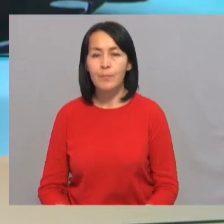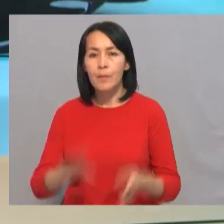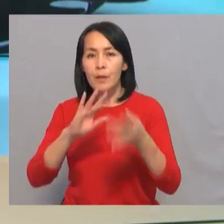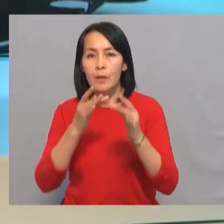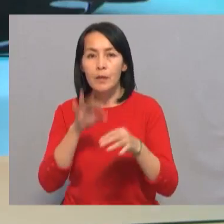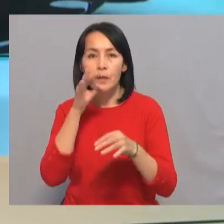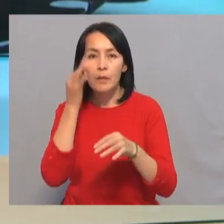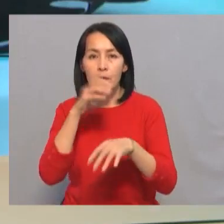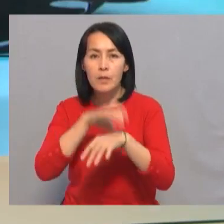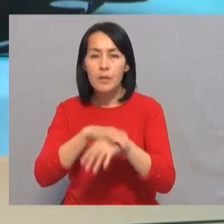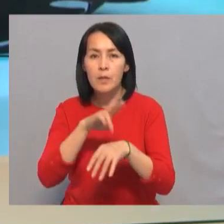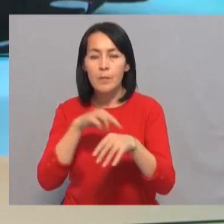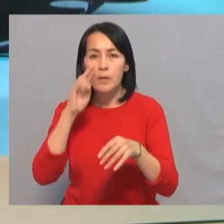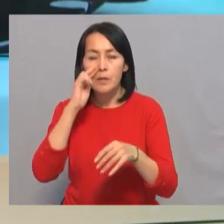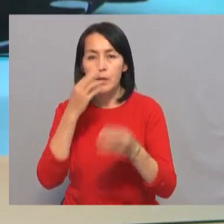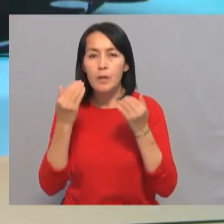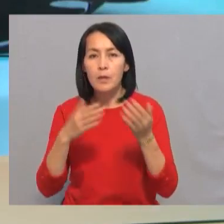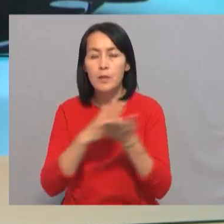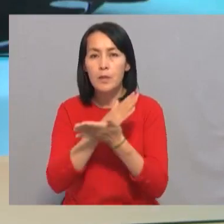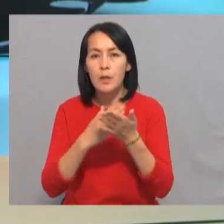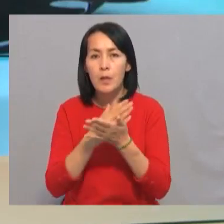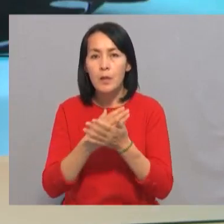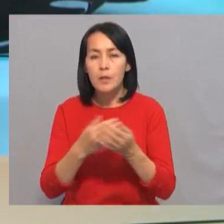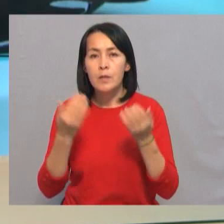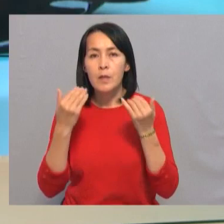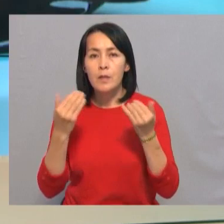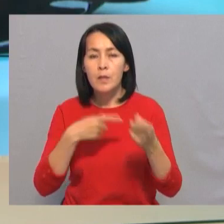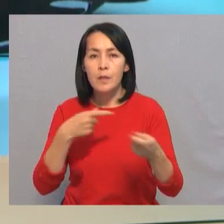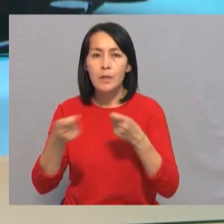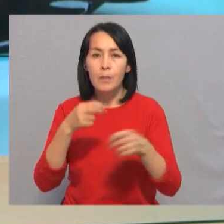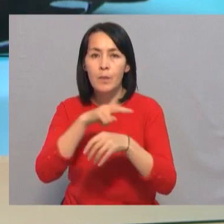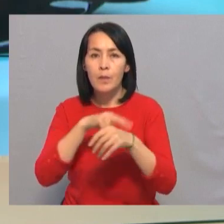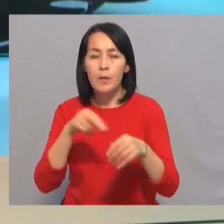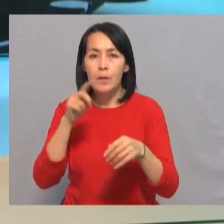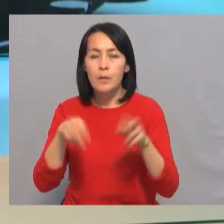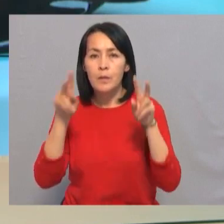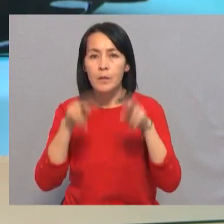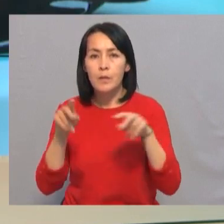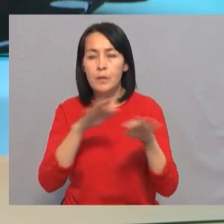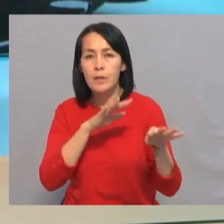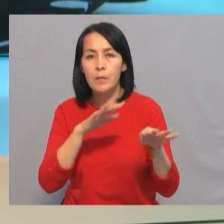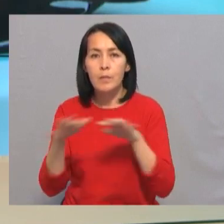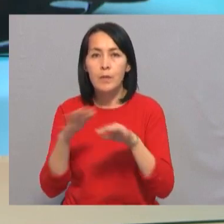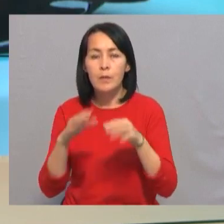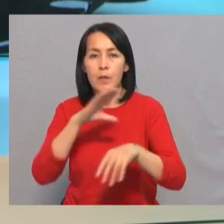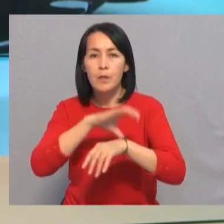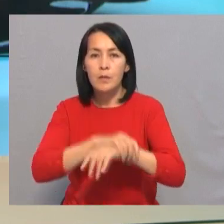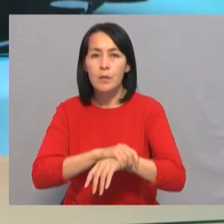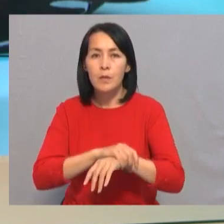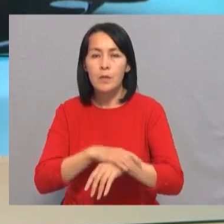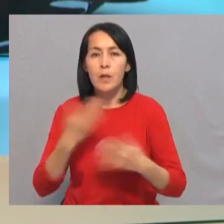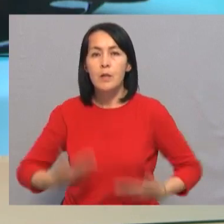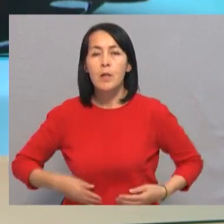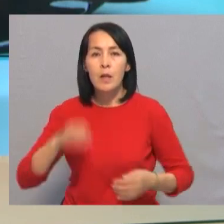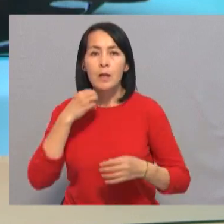Интернет-афериста задержали полицейские Шымкента. Сотрудники Киберпула департамента полиции в ходе оперативно-розыскных мероприятий задержали